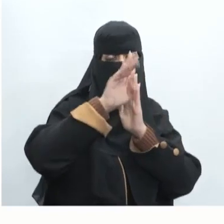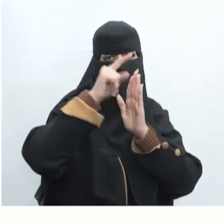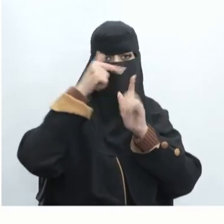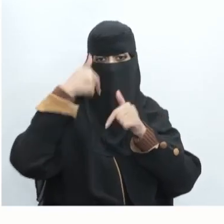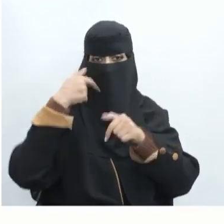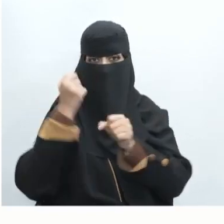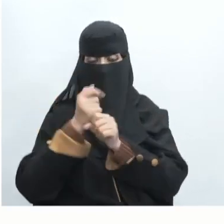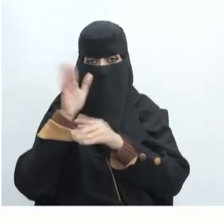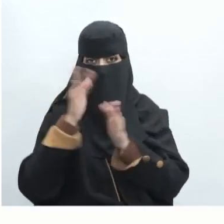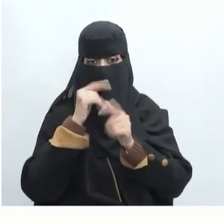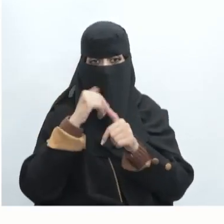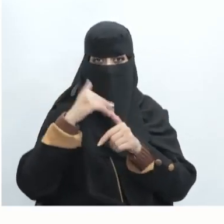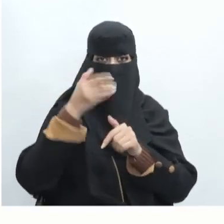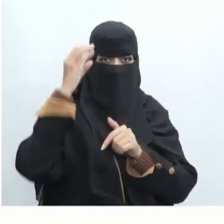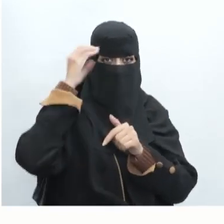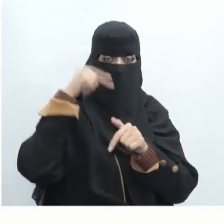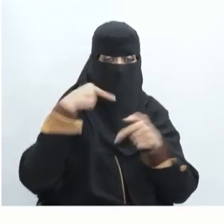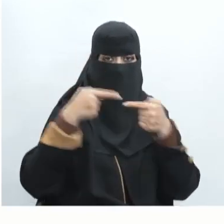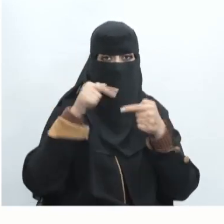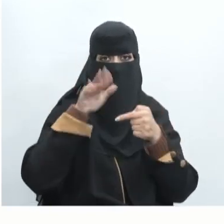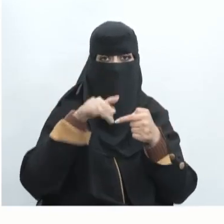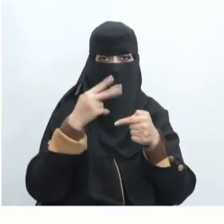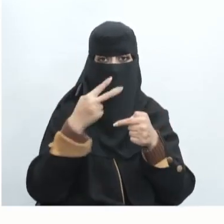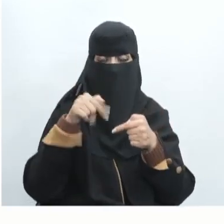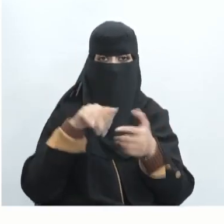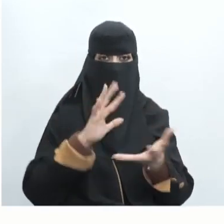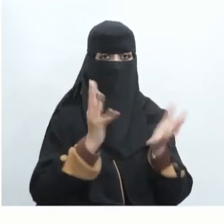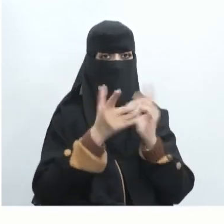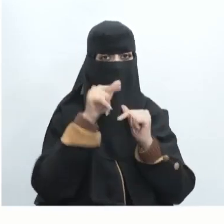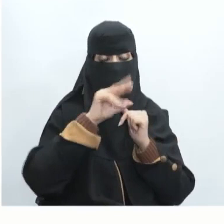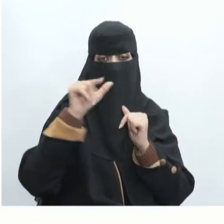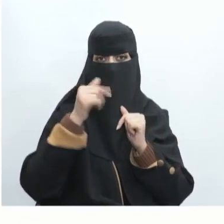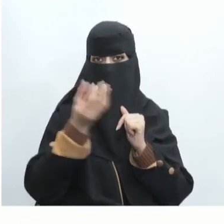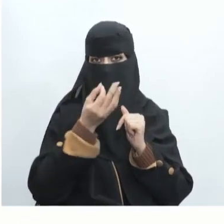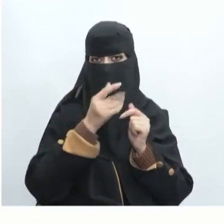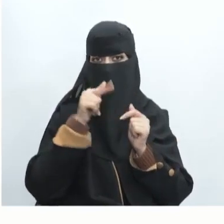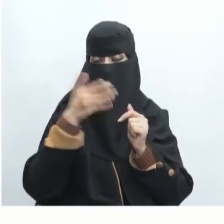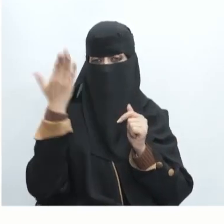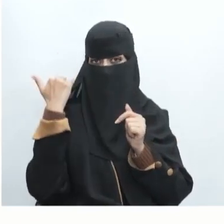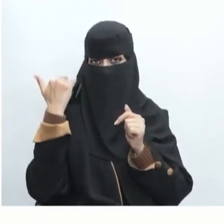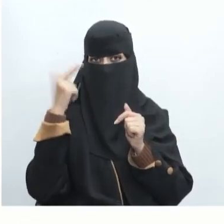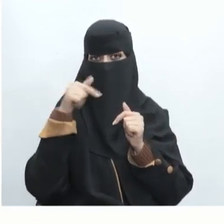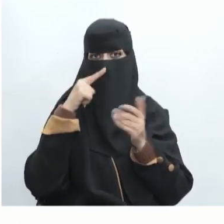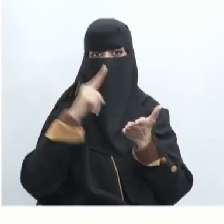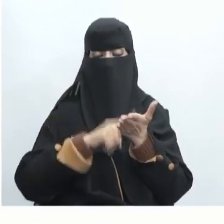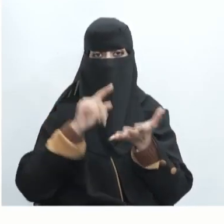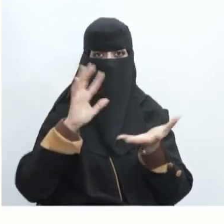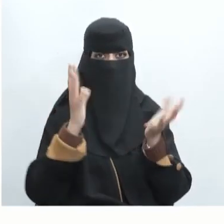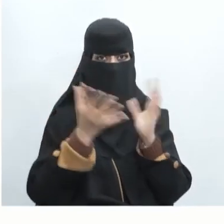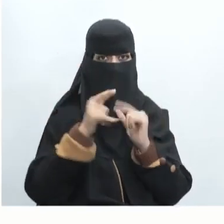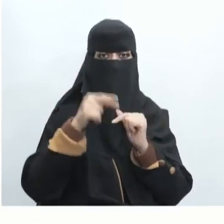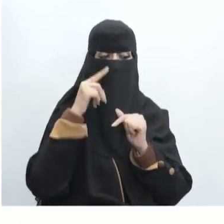المدني والعلم الذي يشهده العالم كما تعلمون ابناء وبنات الطلاب ان العالم